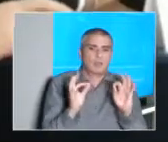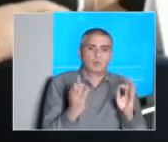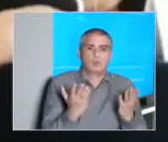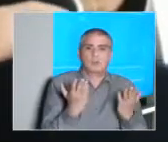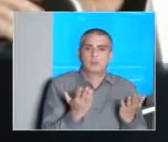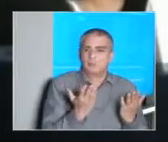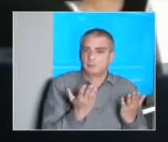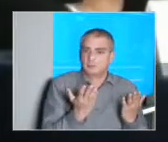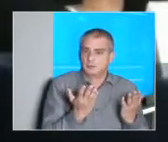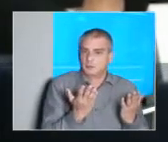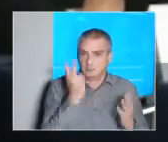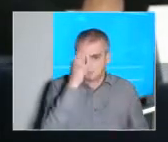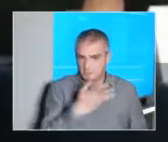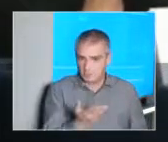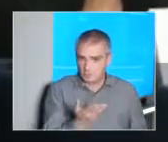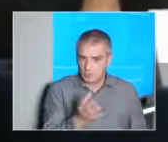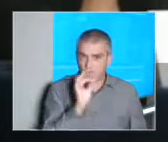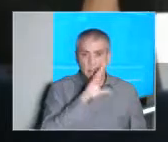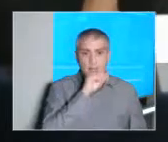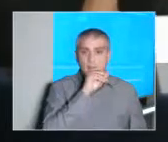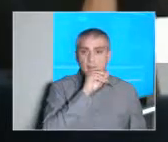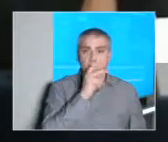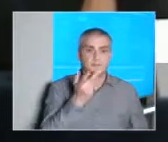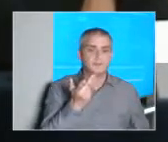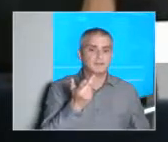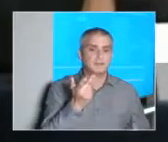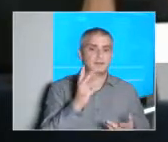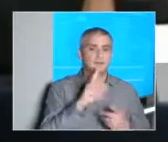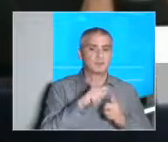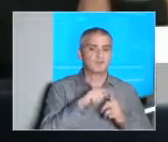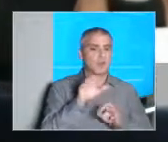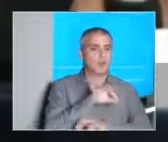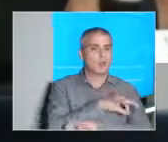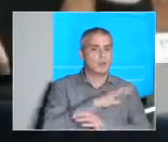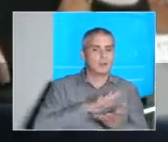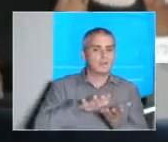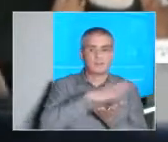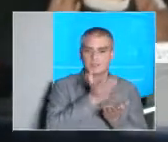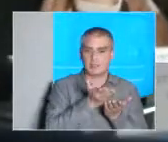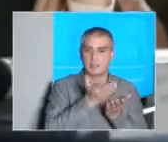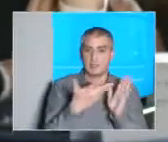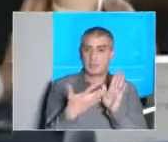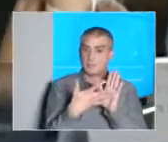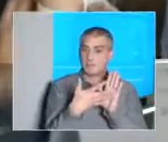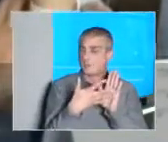שלב ראשוני, שנבין, שעדיין מדברים על היבטים מתאריים.